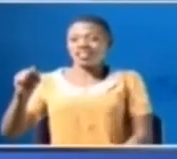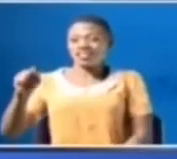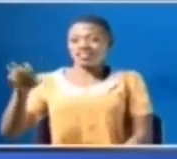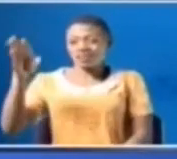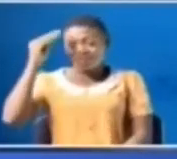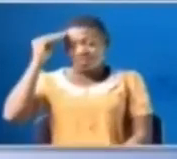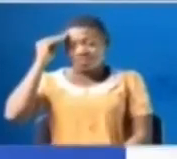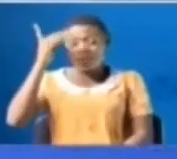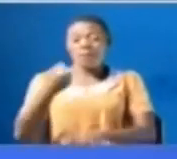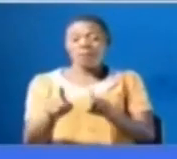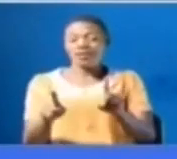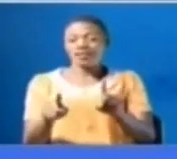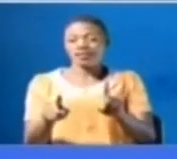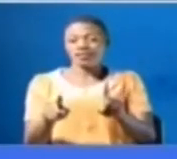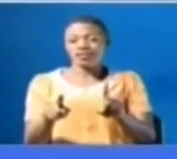kwamba